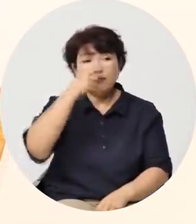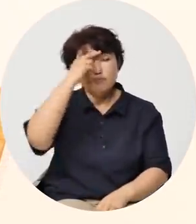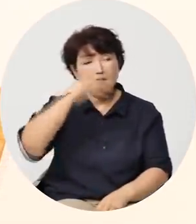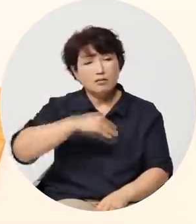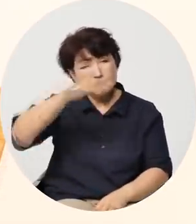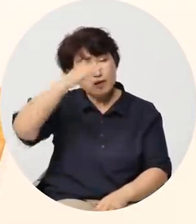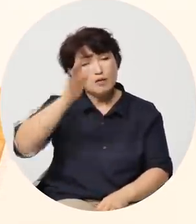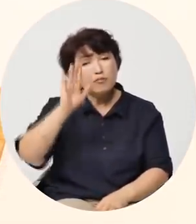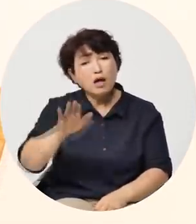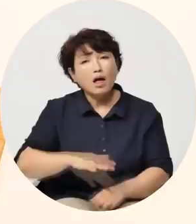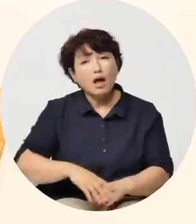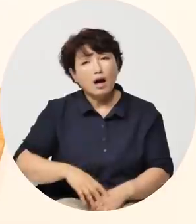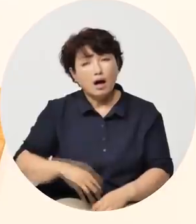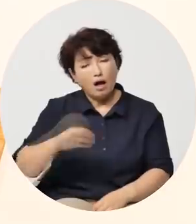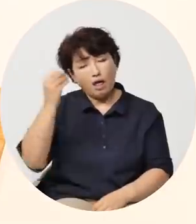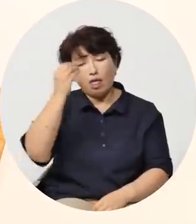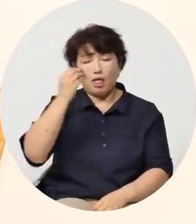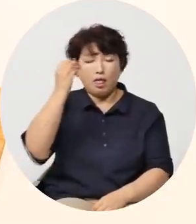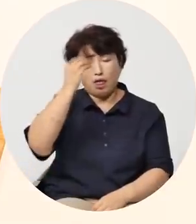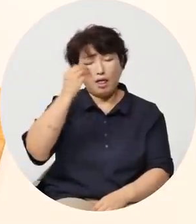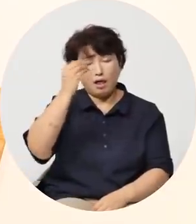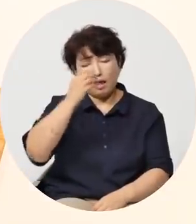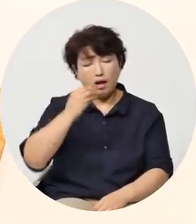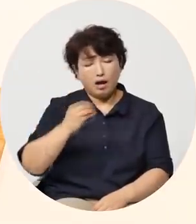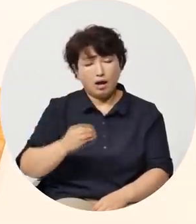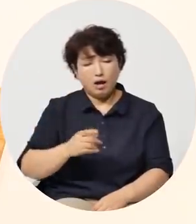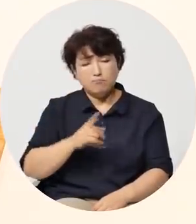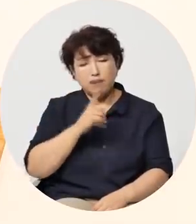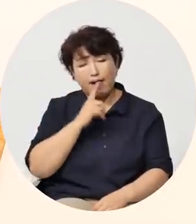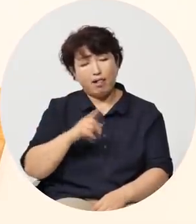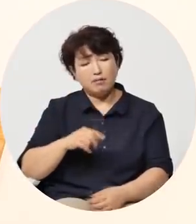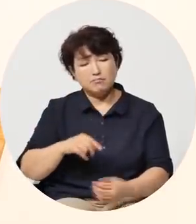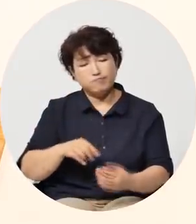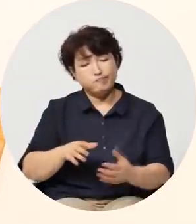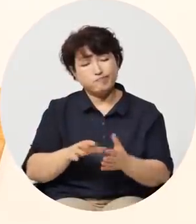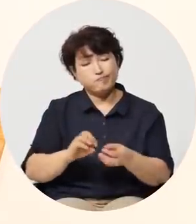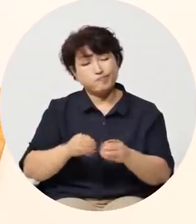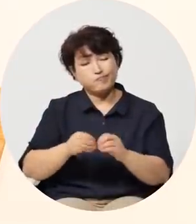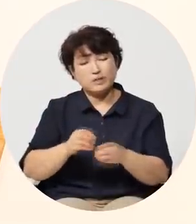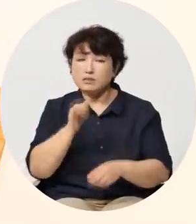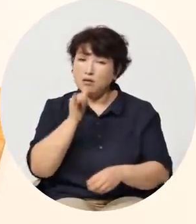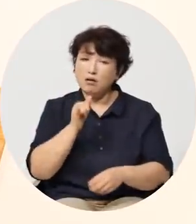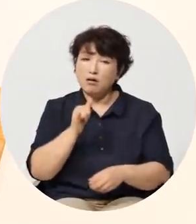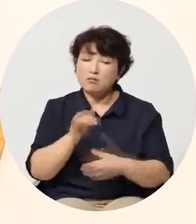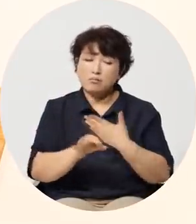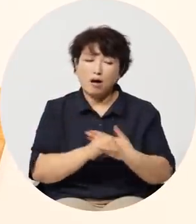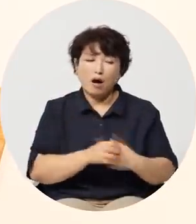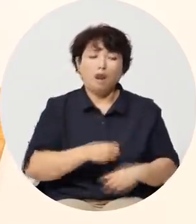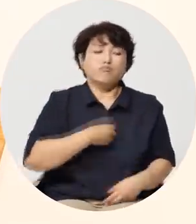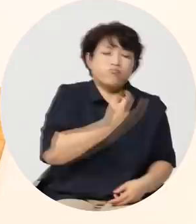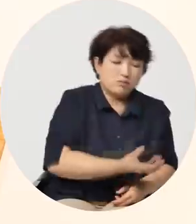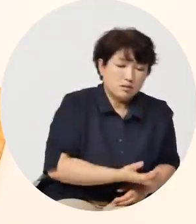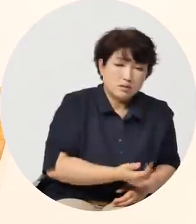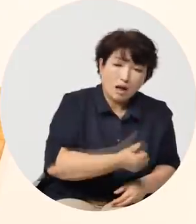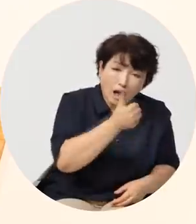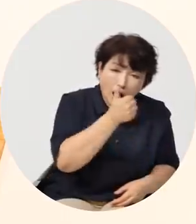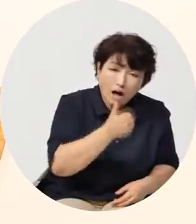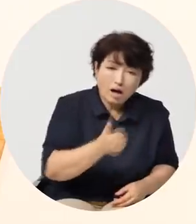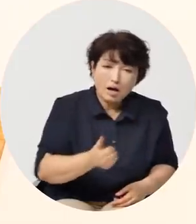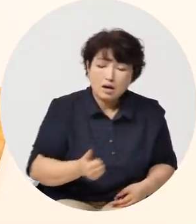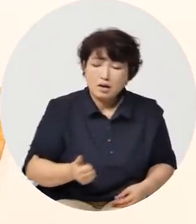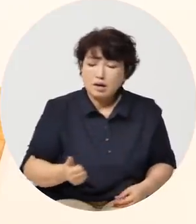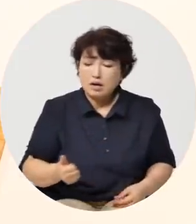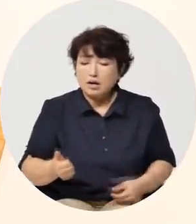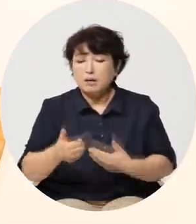나니까 막 그냥 정신도 못 차리겠고 어지럽다 그러면 어떻게 해야 된다? 그 자리에서 막 토하고 이래야 되나? 조용히 옆방에